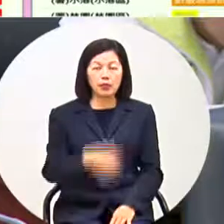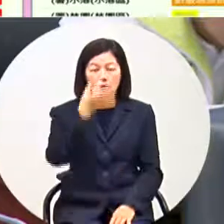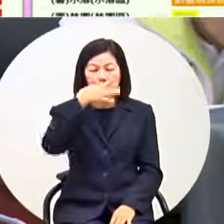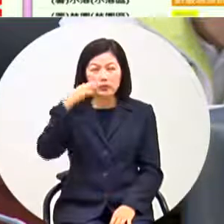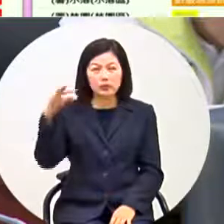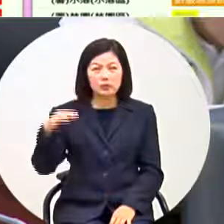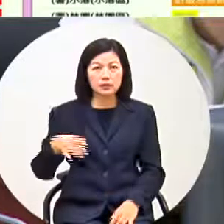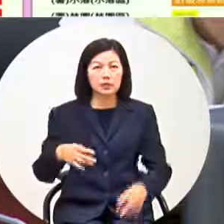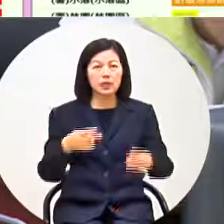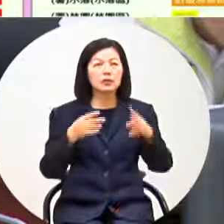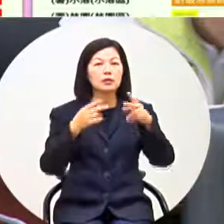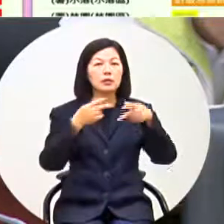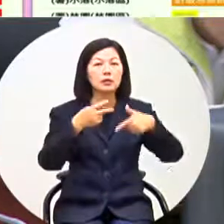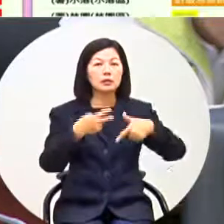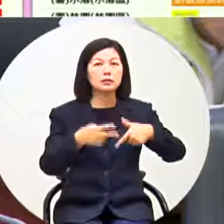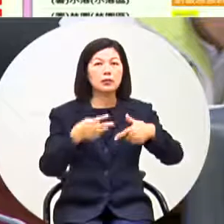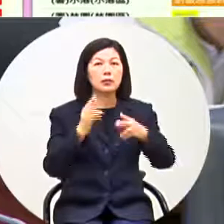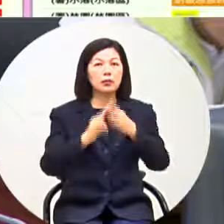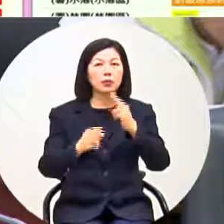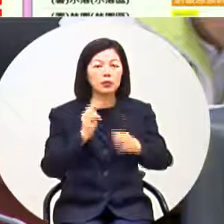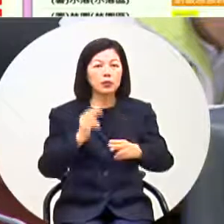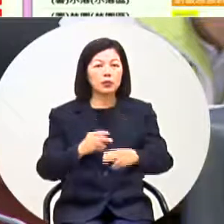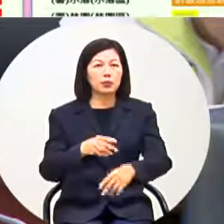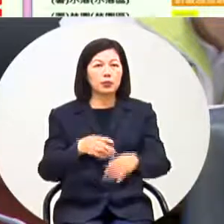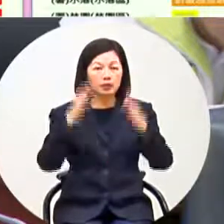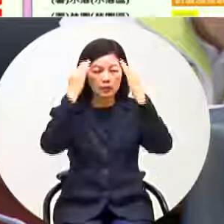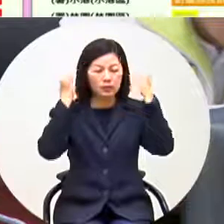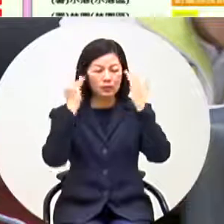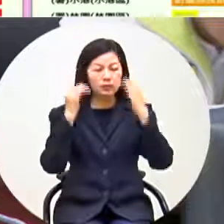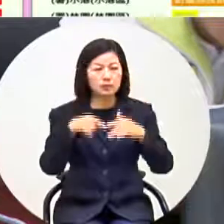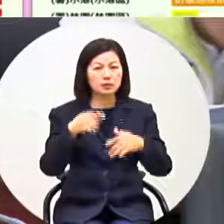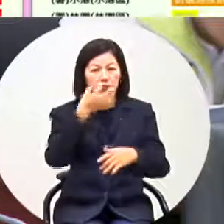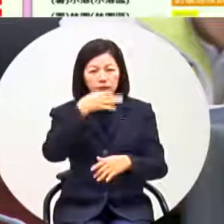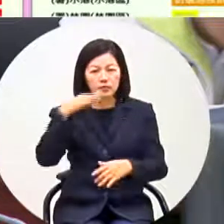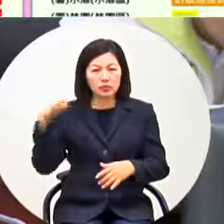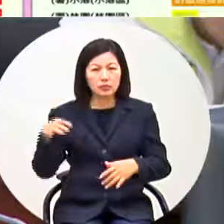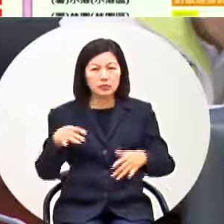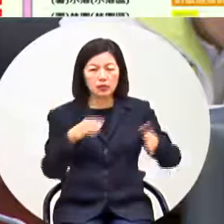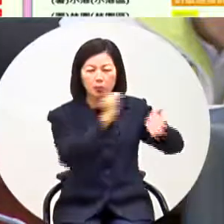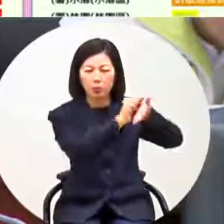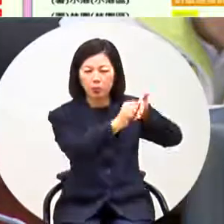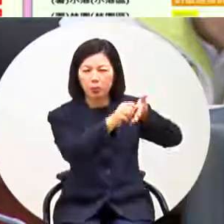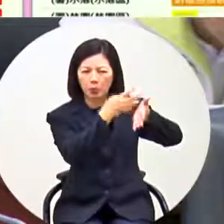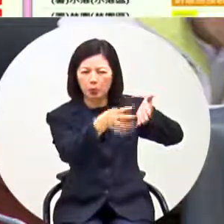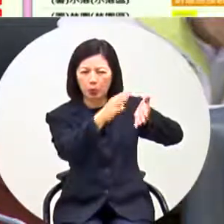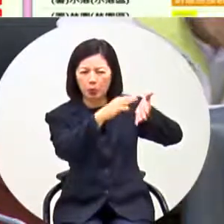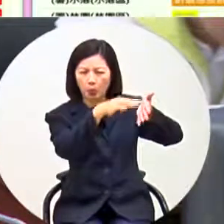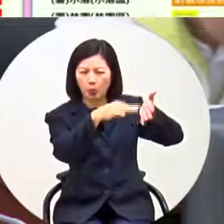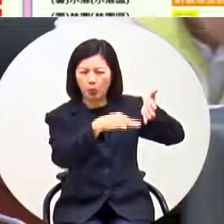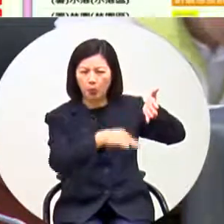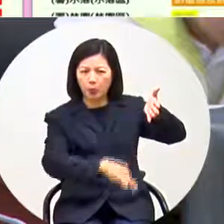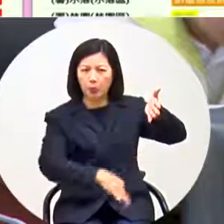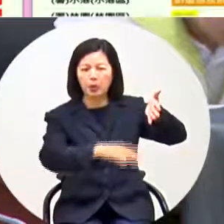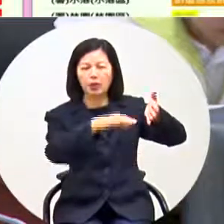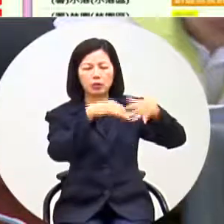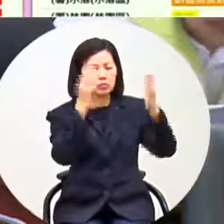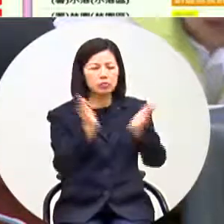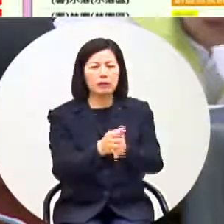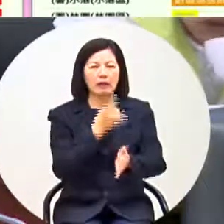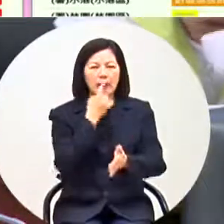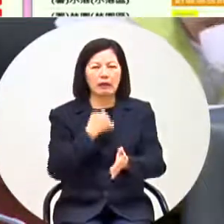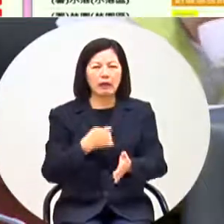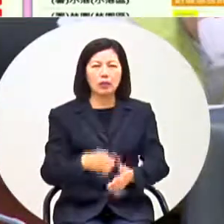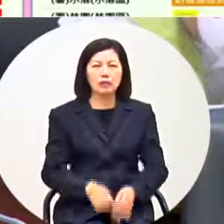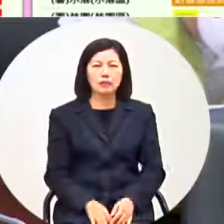还有我们凤山哦，都是红通通都红爆了。你看，那另外我们再看，也是当天的